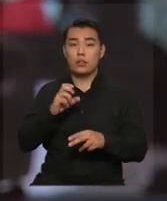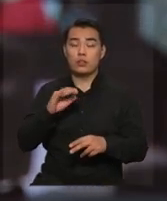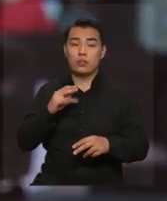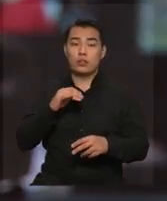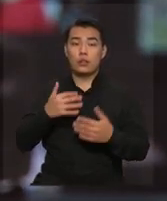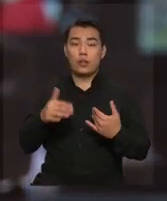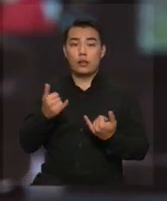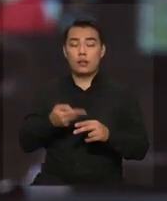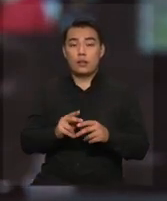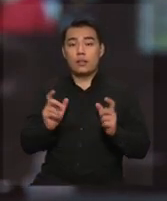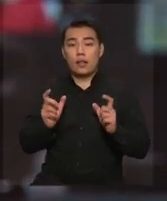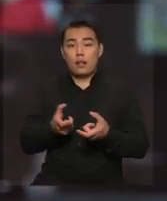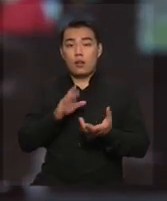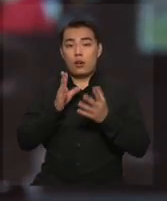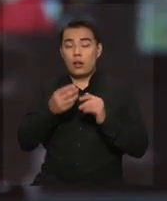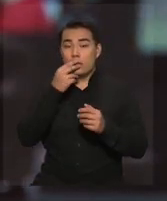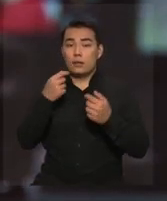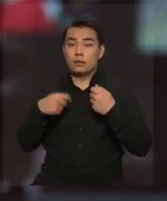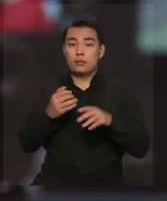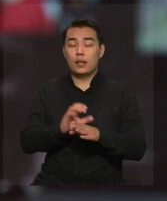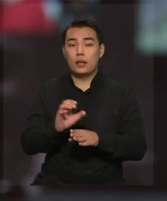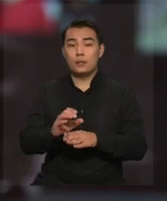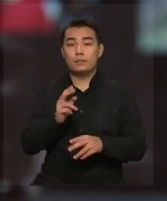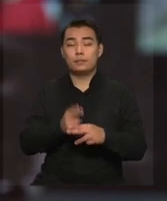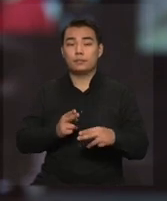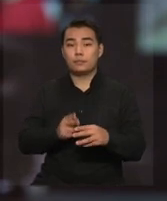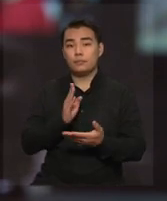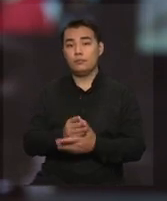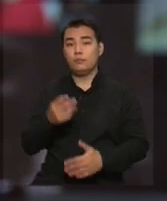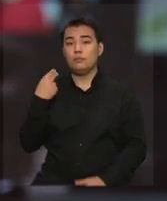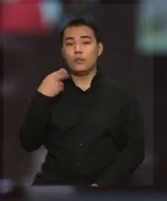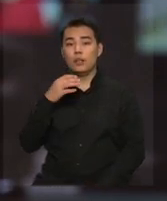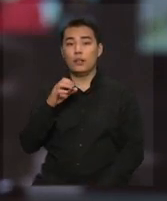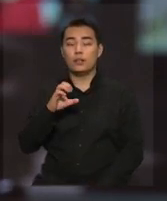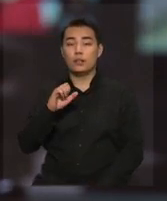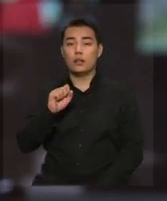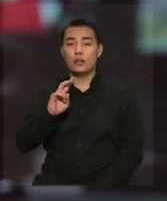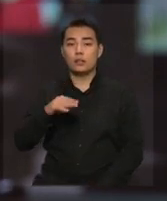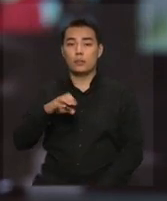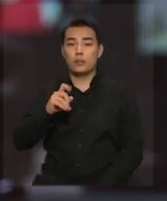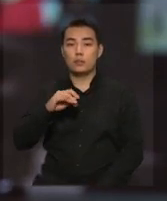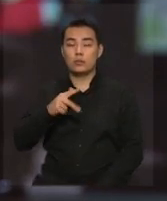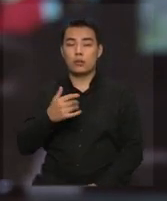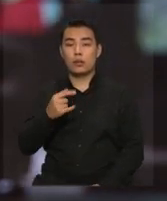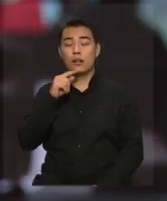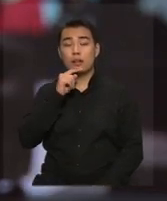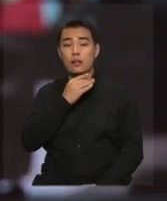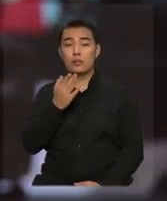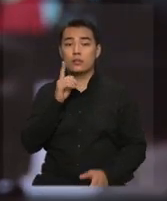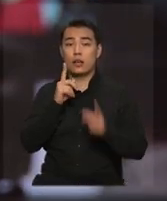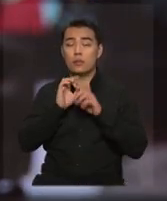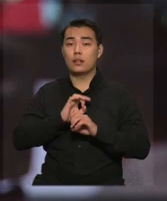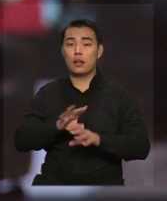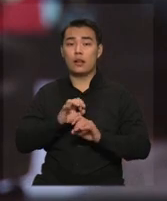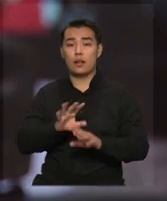геосаясат пен қаптаған санкциялар азық тасымалына тосқауыл болып тұр. Президент Санкт-Петербургте өткен жоғары Еуразиялық экономикалық кеңестің отырысында